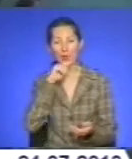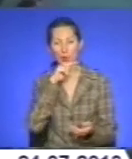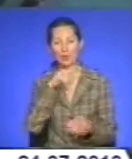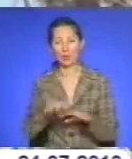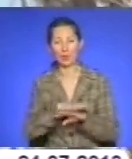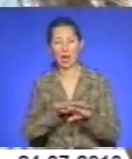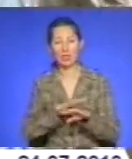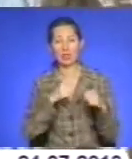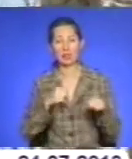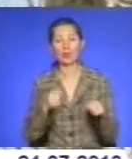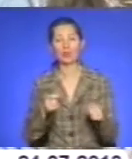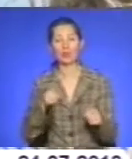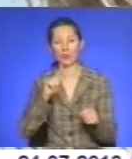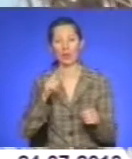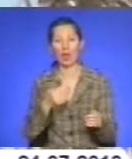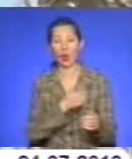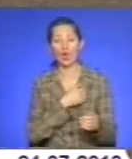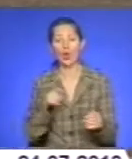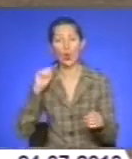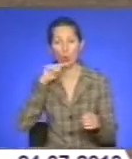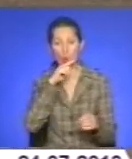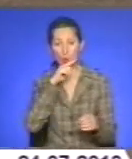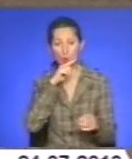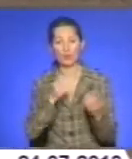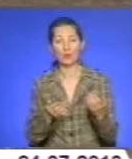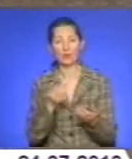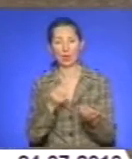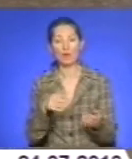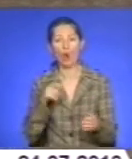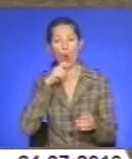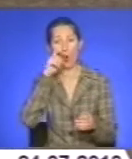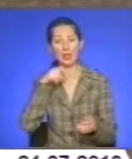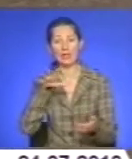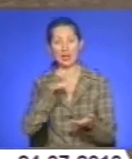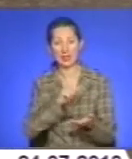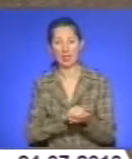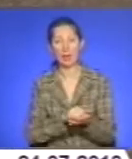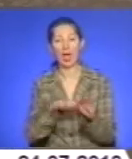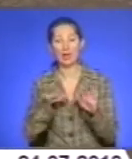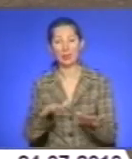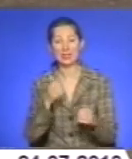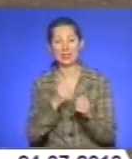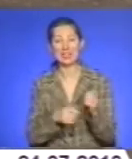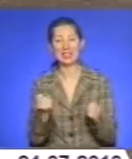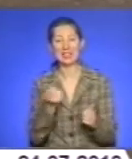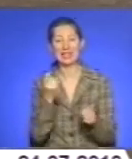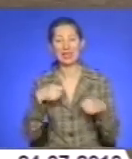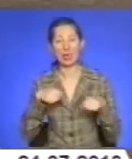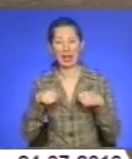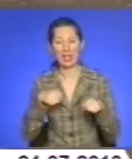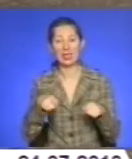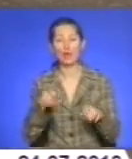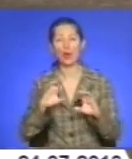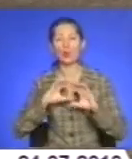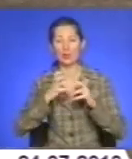найбільш затребувана кукурудза. Цілком ймовірно, що незабаром Україна посяде чільне місце серед зернотрейдерів у світі, пророкують